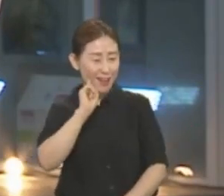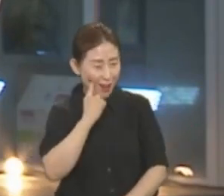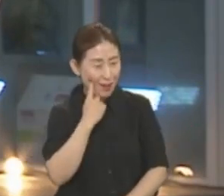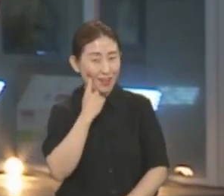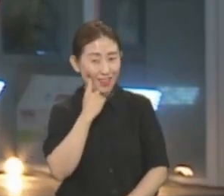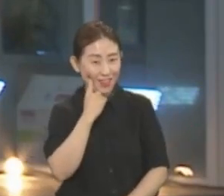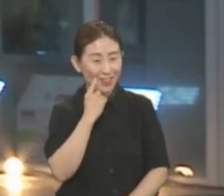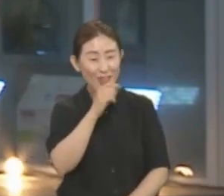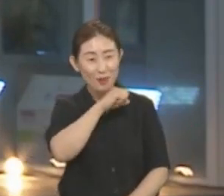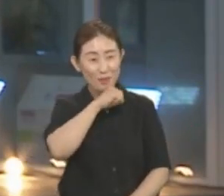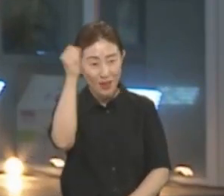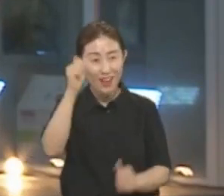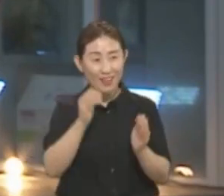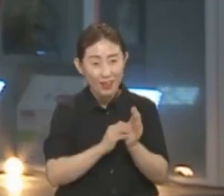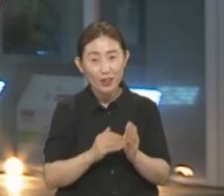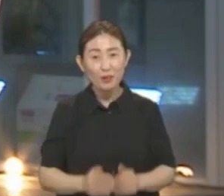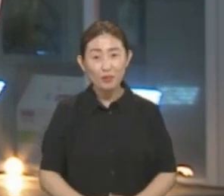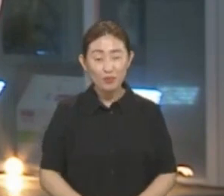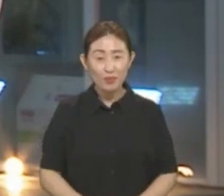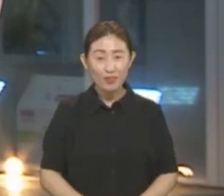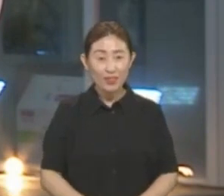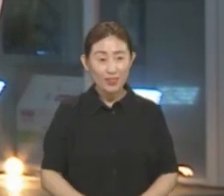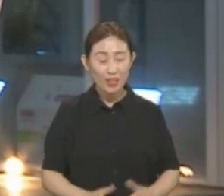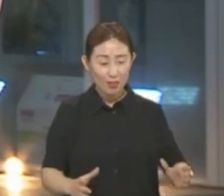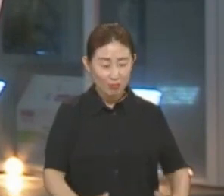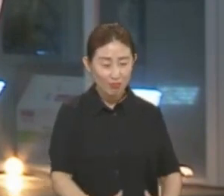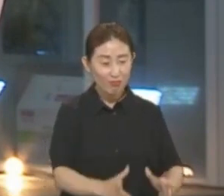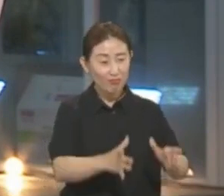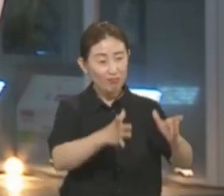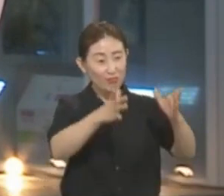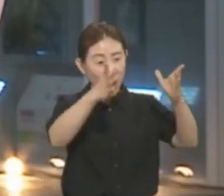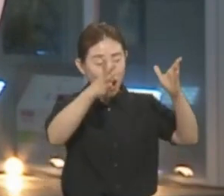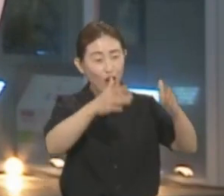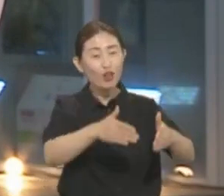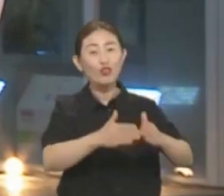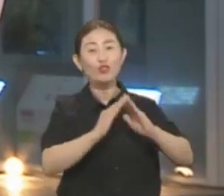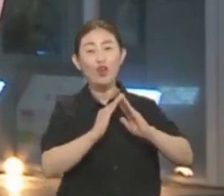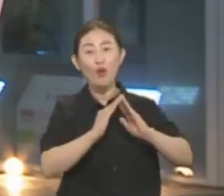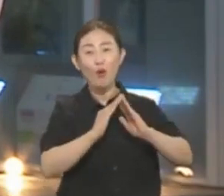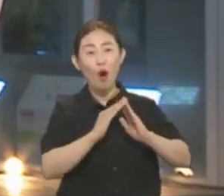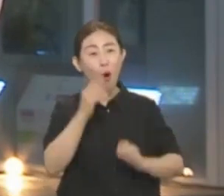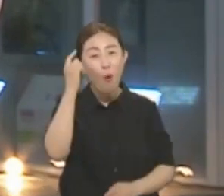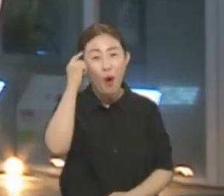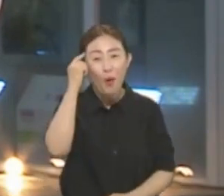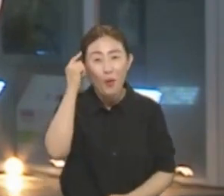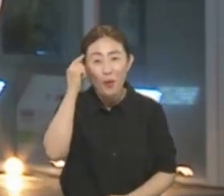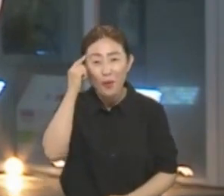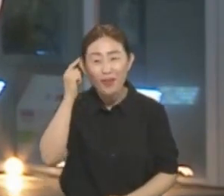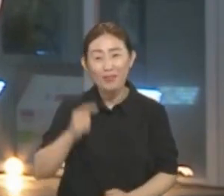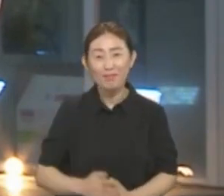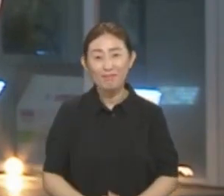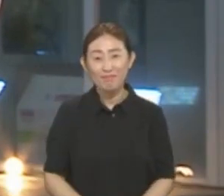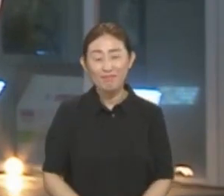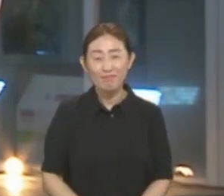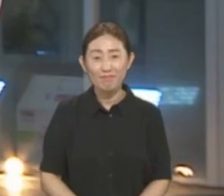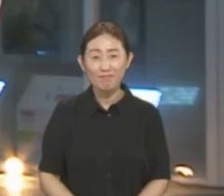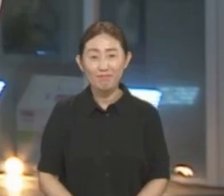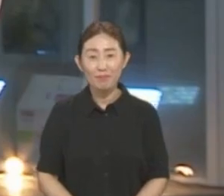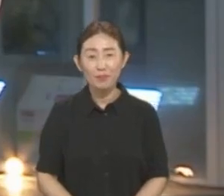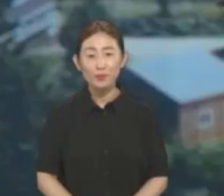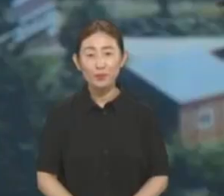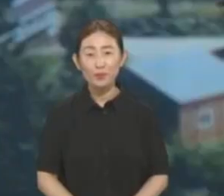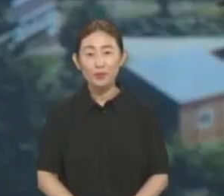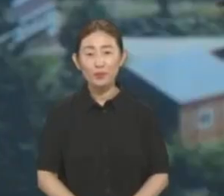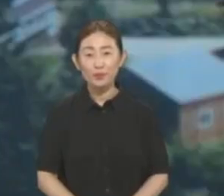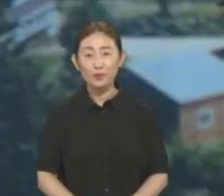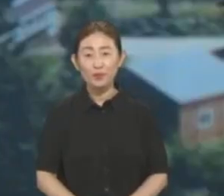또 선정이 됐다고 들었는데 이곳 영목항에 이런 전망대를 짓게 된 이유 또 어떤 의미가 있는지 설명 부탁드리겠습니다.